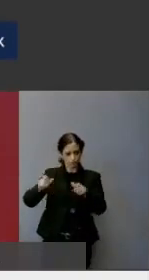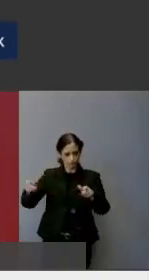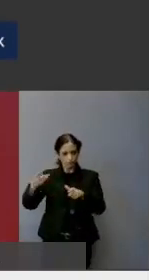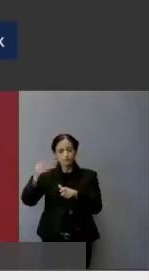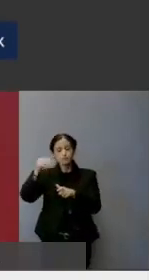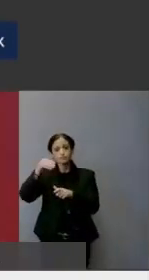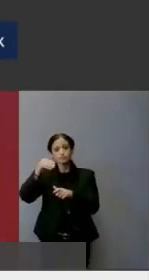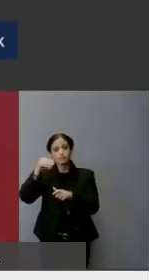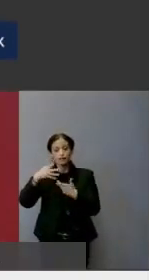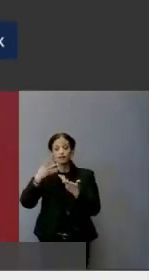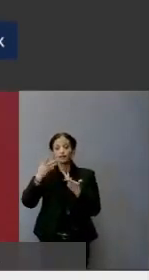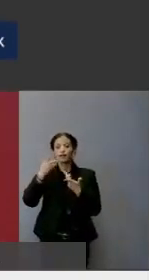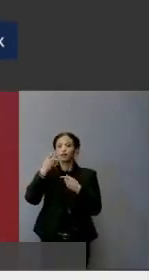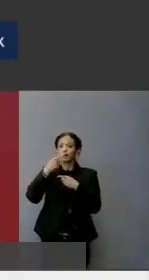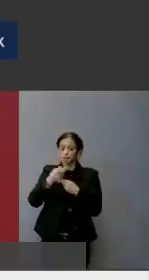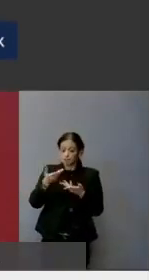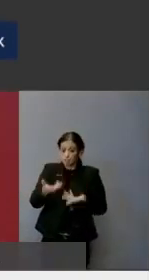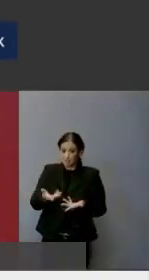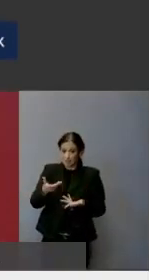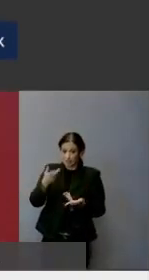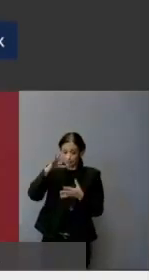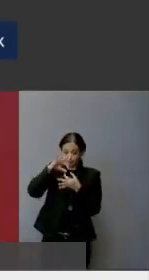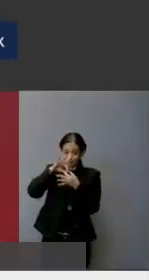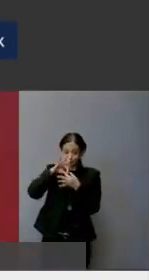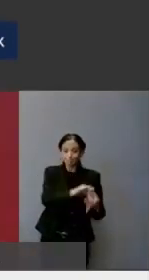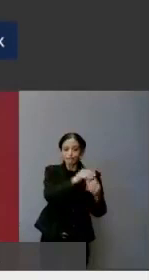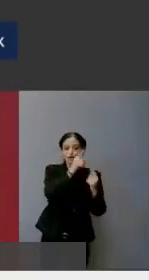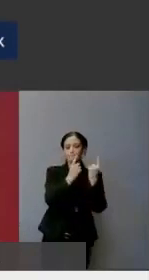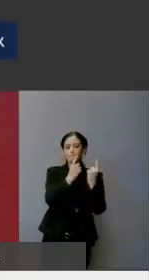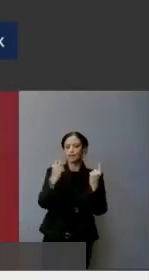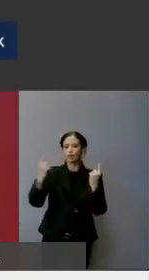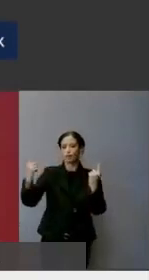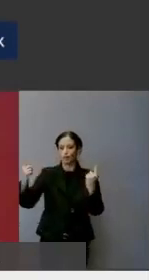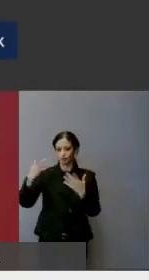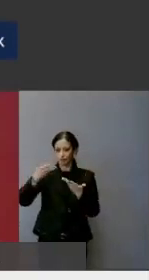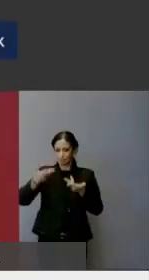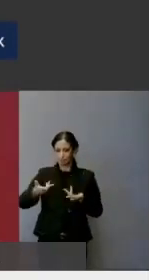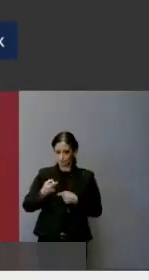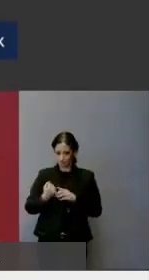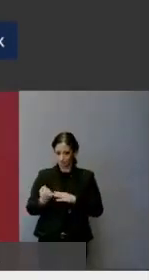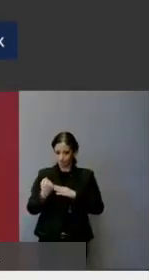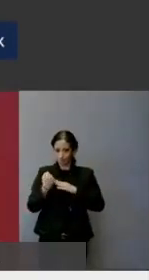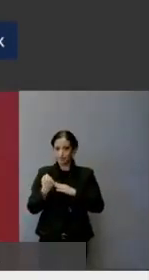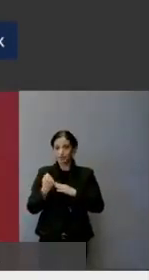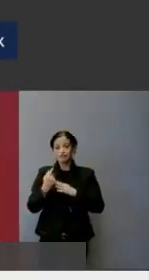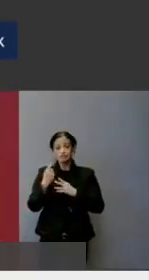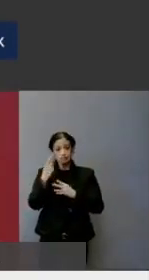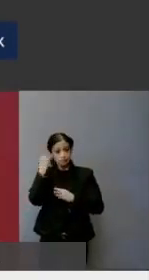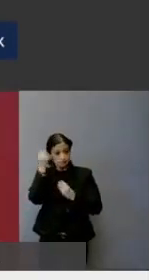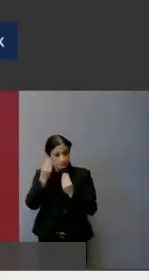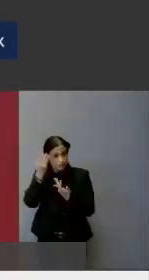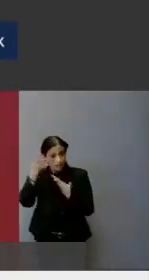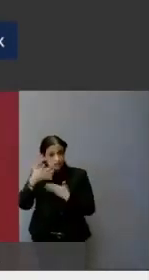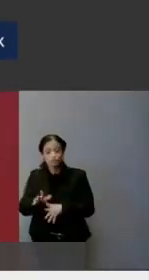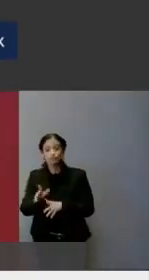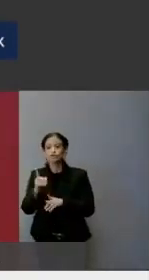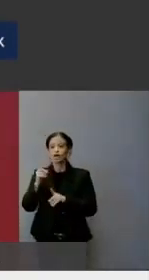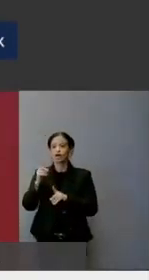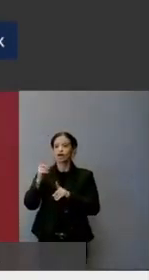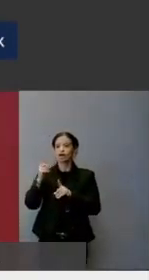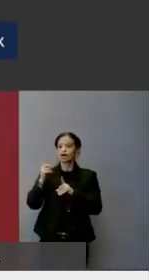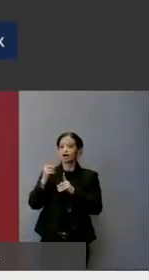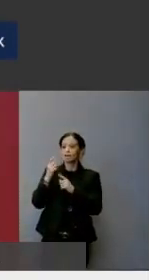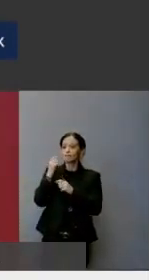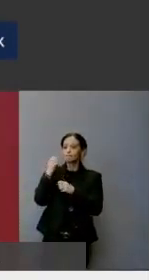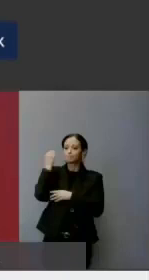annessi ai piloni avete analizzato le infrastrutture esistenti e la loro potenzialità avete fatto non alisi sono ipotetico